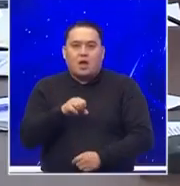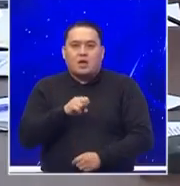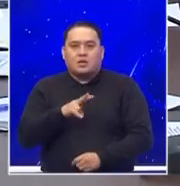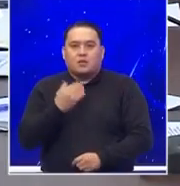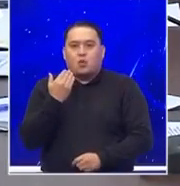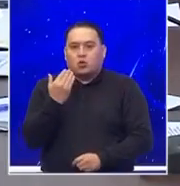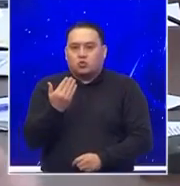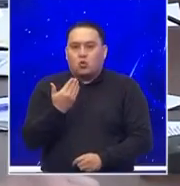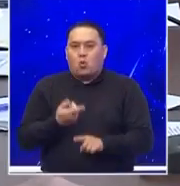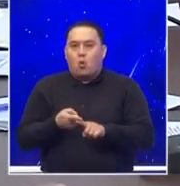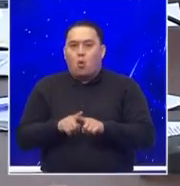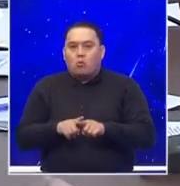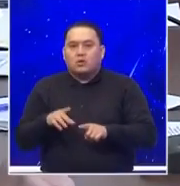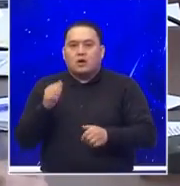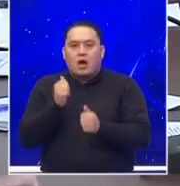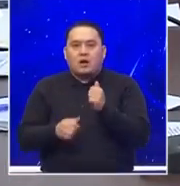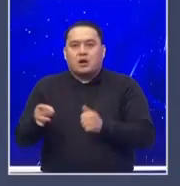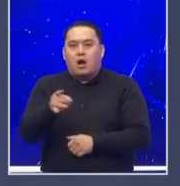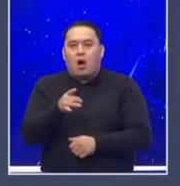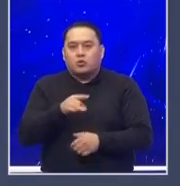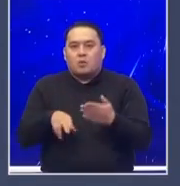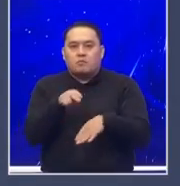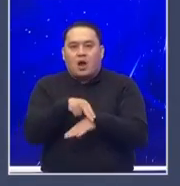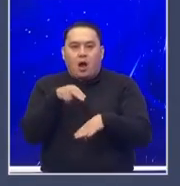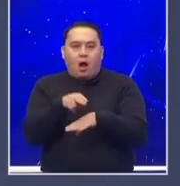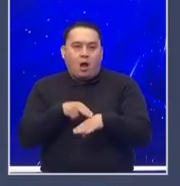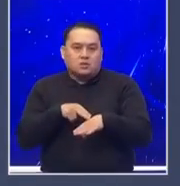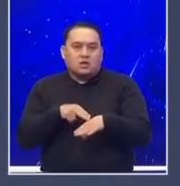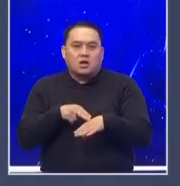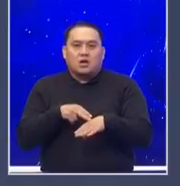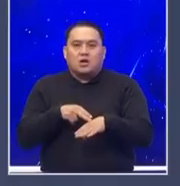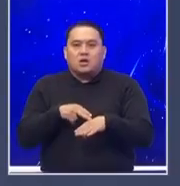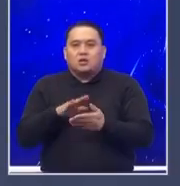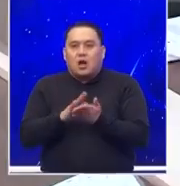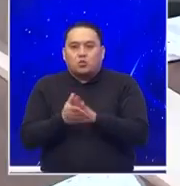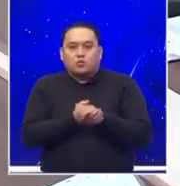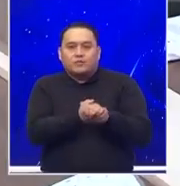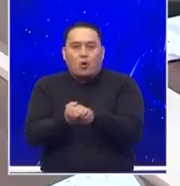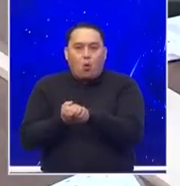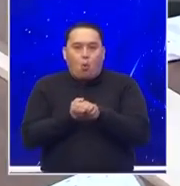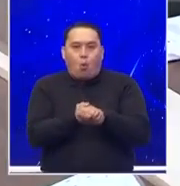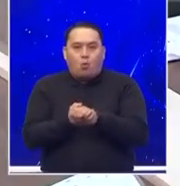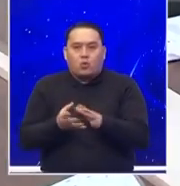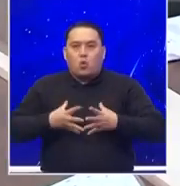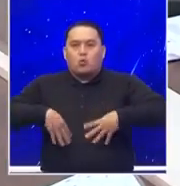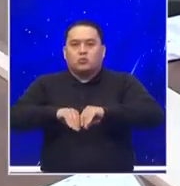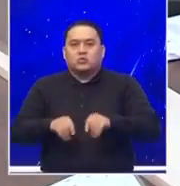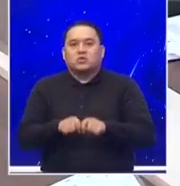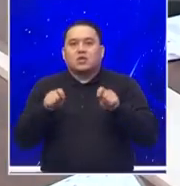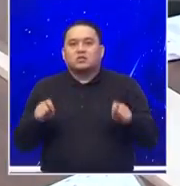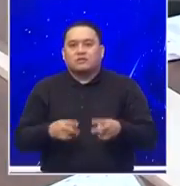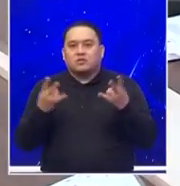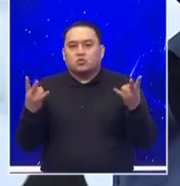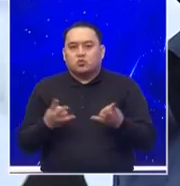қатар Әділ Мұқашев әр ауданда аудандық полиция бөлімінде этносаралық татулықты нығайту бойынша қоғамдық кеңес құру керектігін